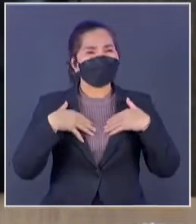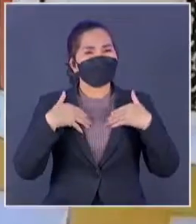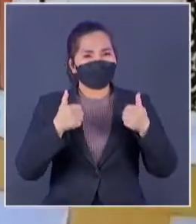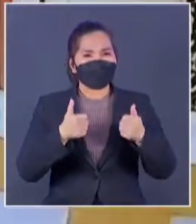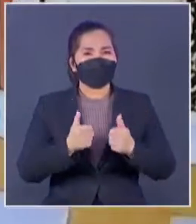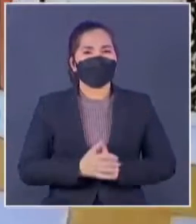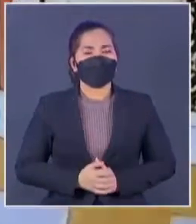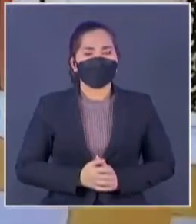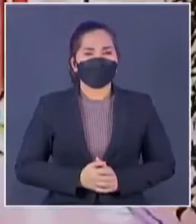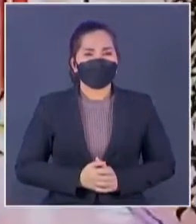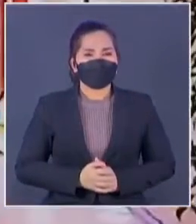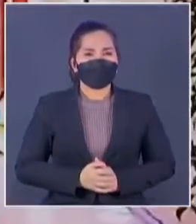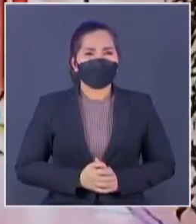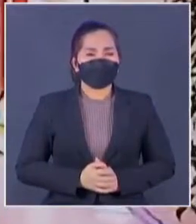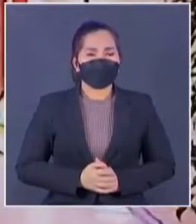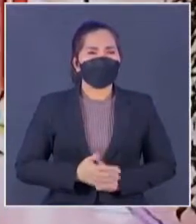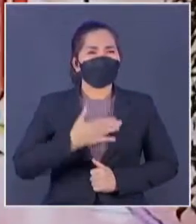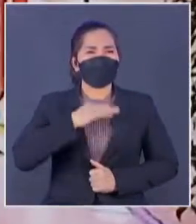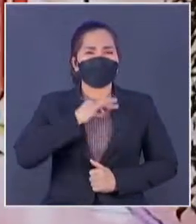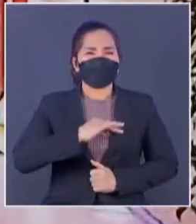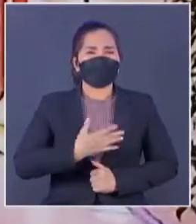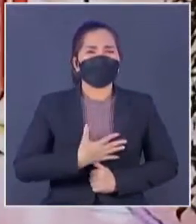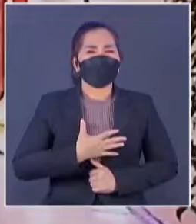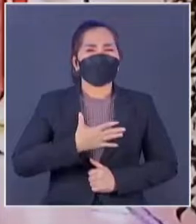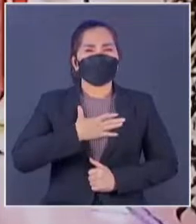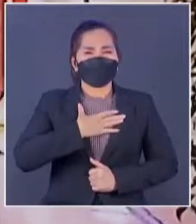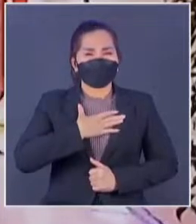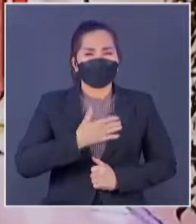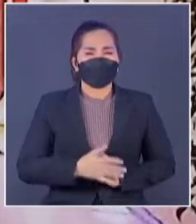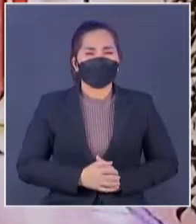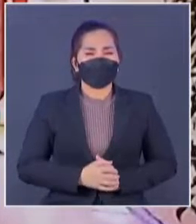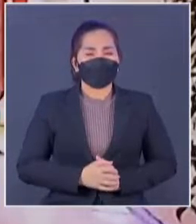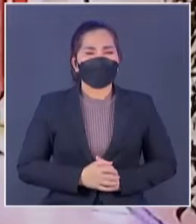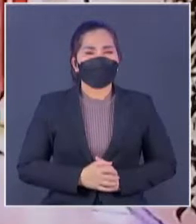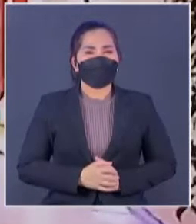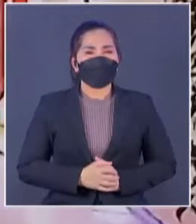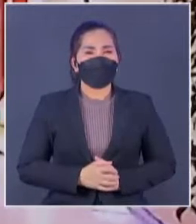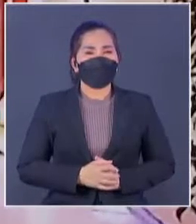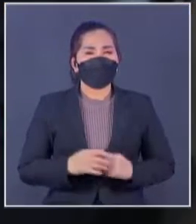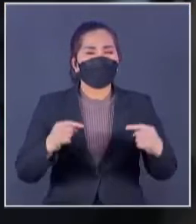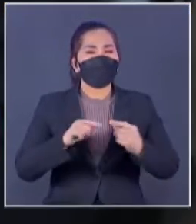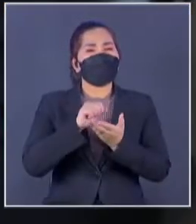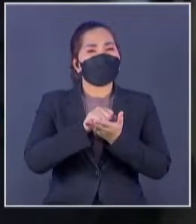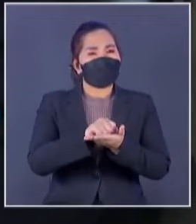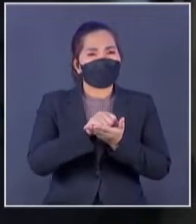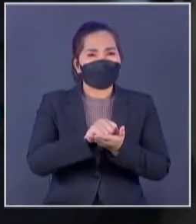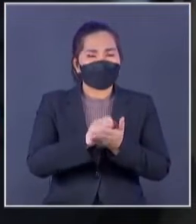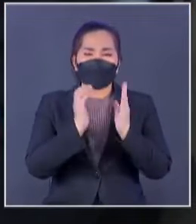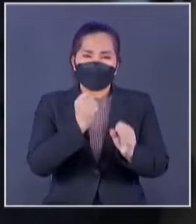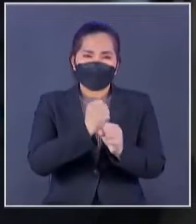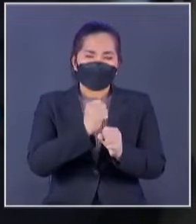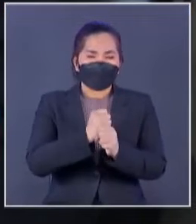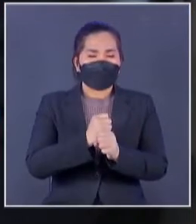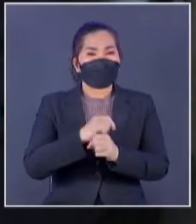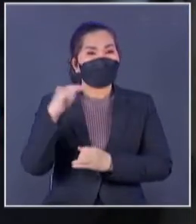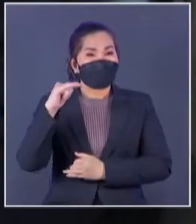ากนะครับ ค่ะ รู้สึกประทับใจในการบริการของพนักงานสนามบินสุ